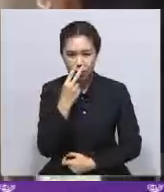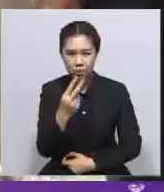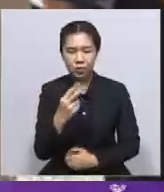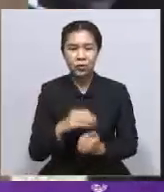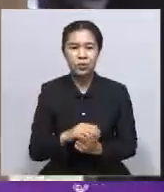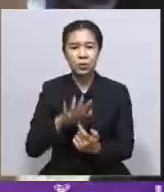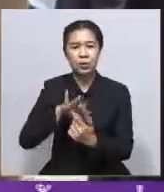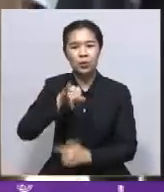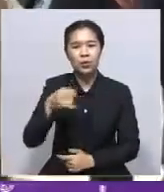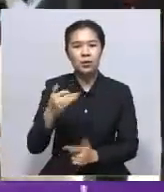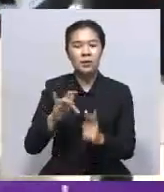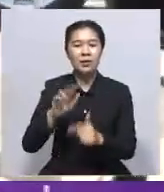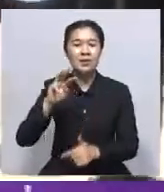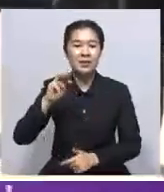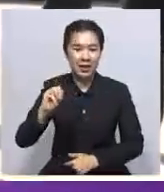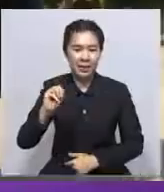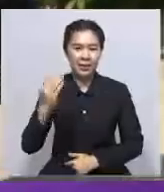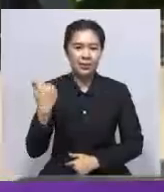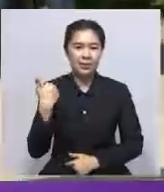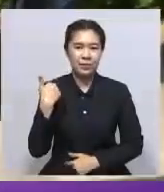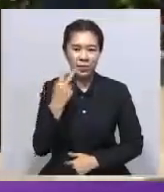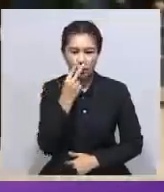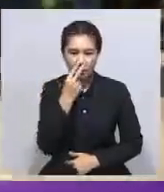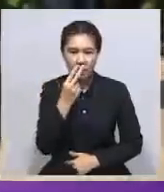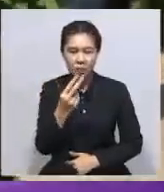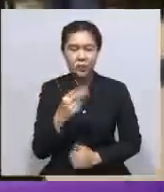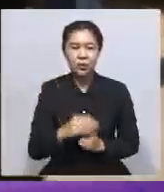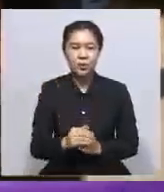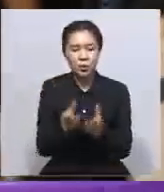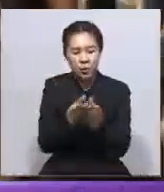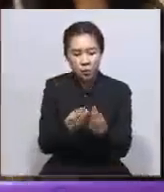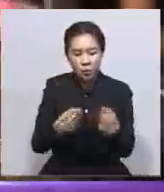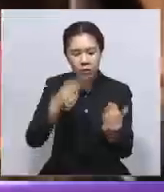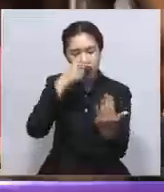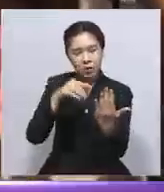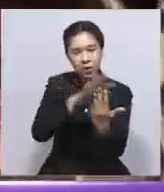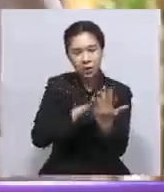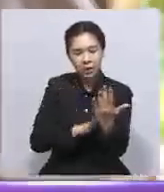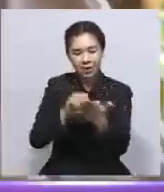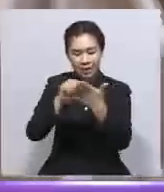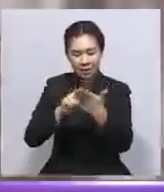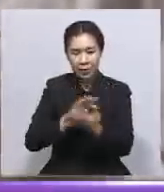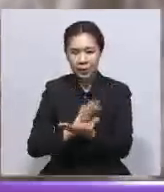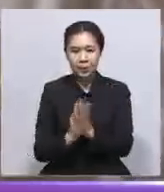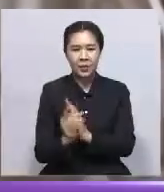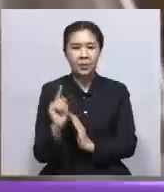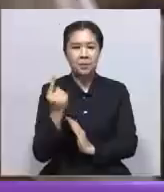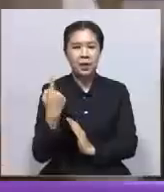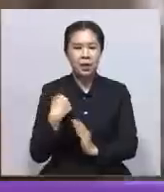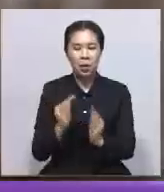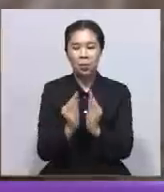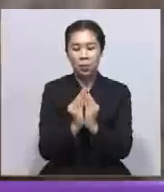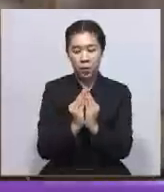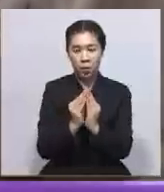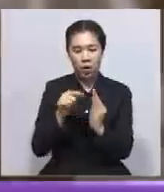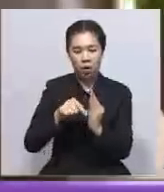ตซึ่งถือเป็นที่ดินพระราชทานจุดเริ่มต้นของการปฏิรูปที่ดินในประเทศไทยสำหรับนาบัวลุงแจ่มเป็นบึ